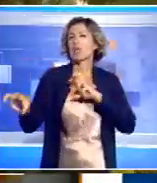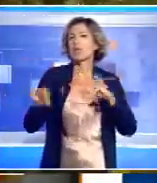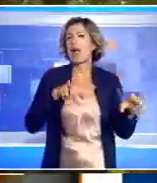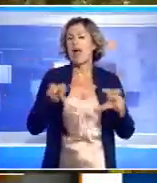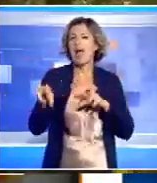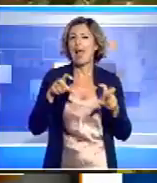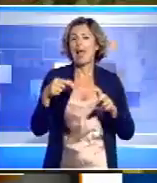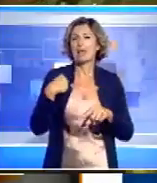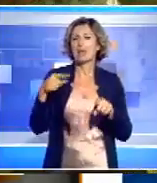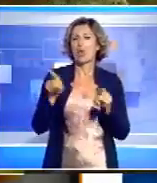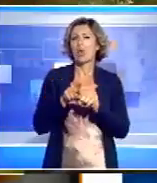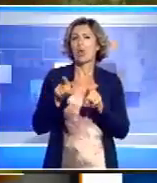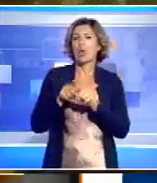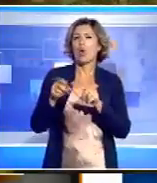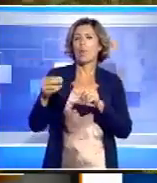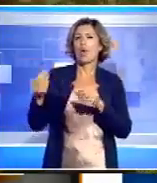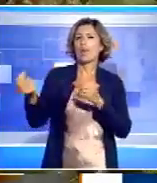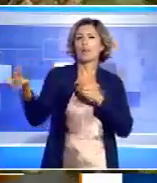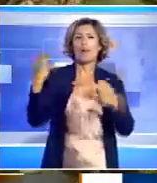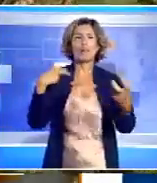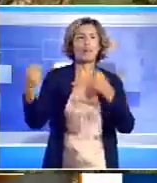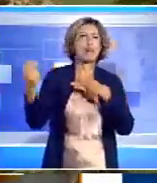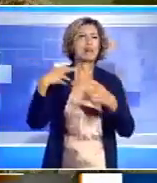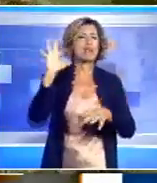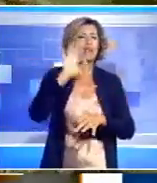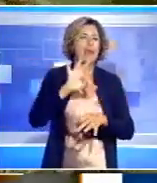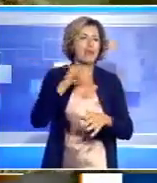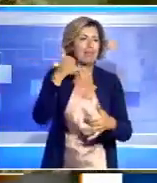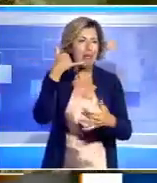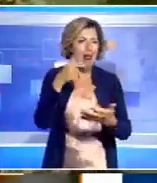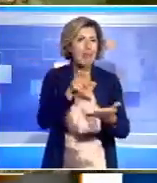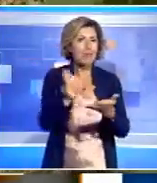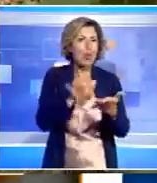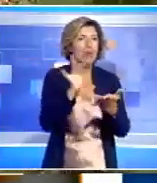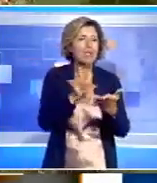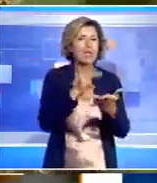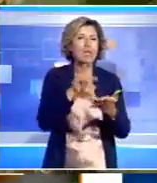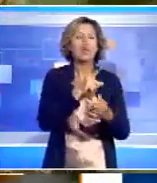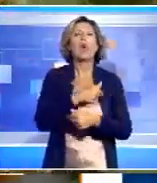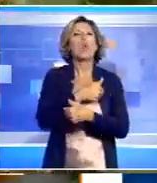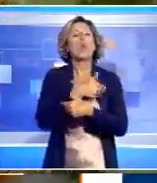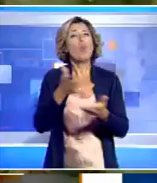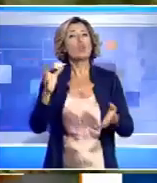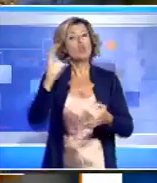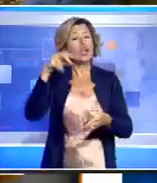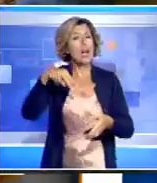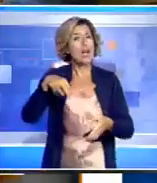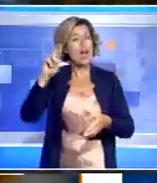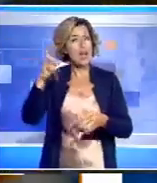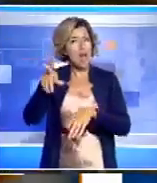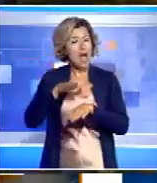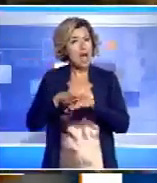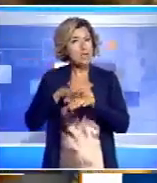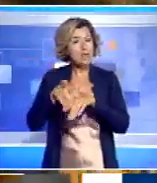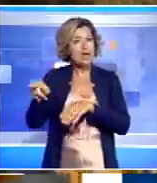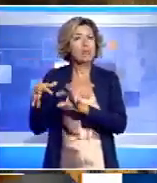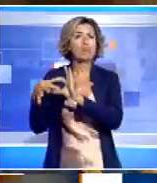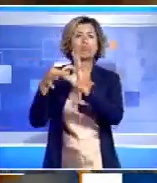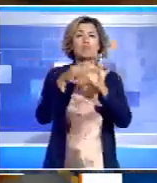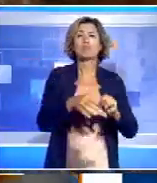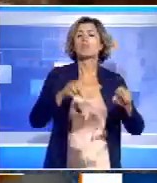siamo bombardati dalle continue notifiche del telefonino. Secondo una recente pubblicazione del CNR, il bagno di foresta avrebbe effetti benefici